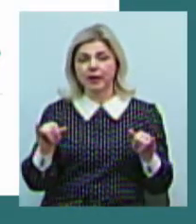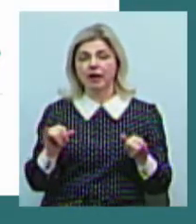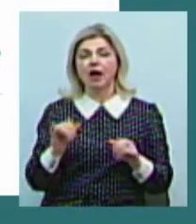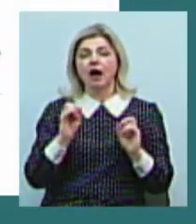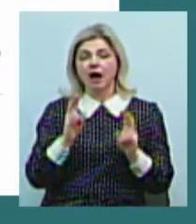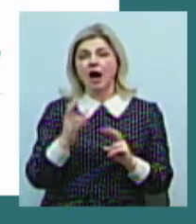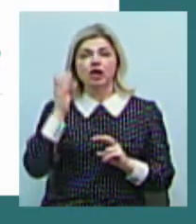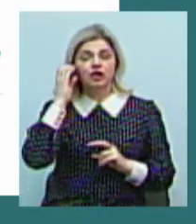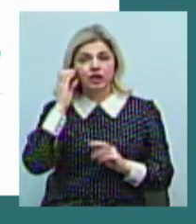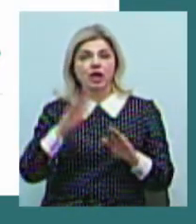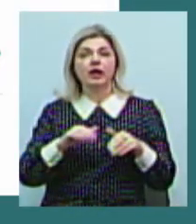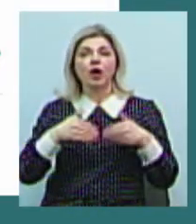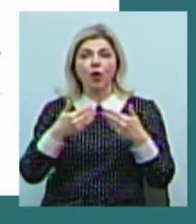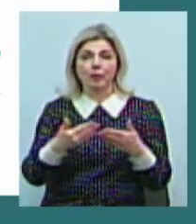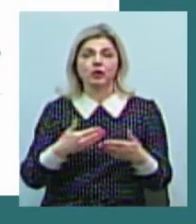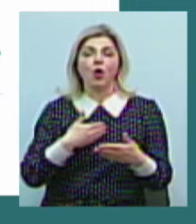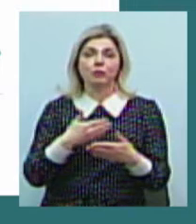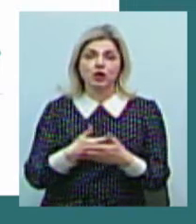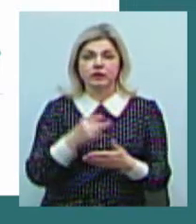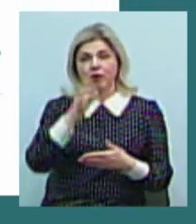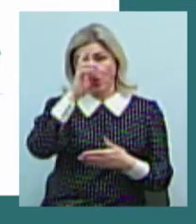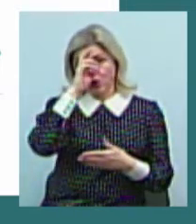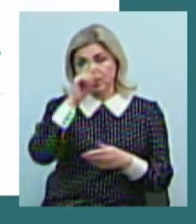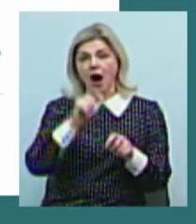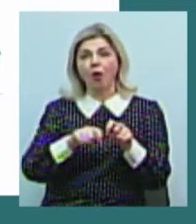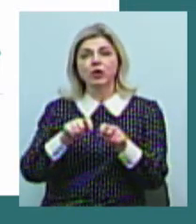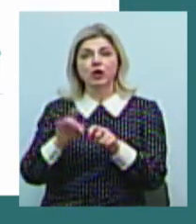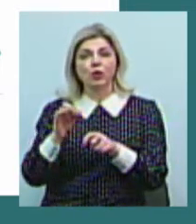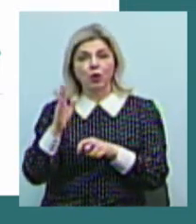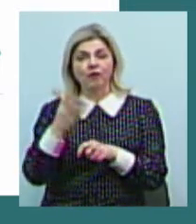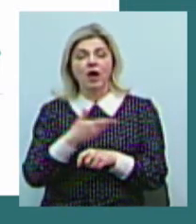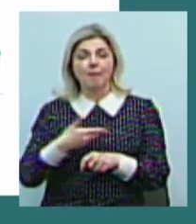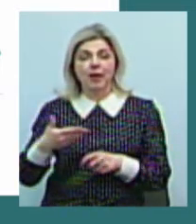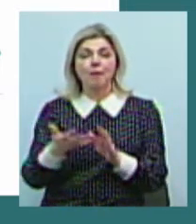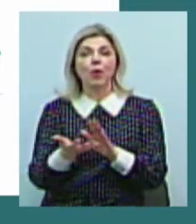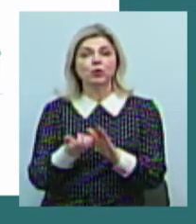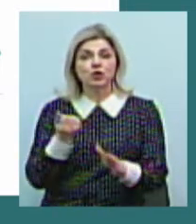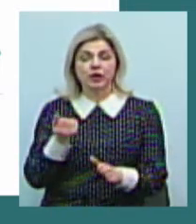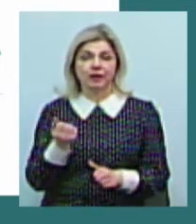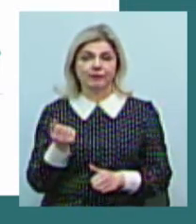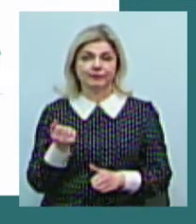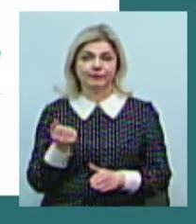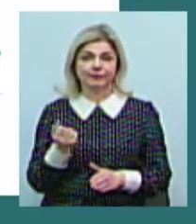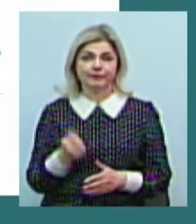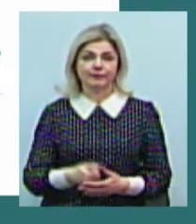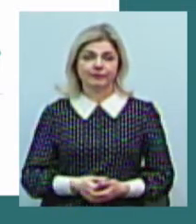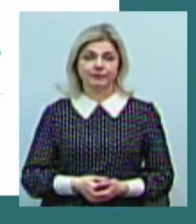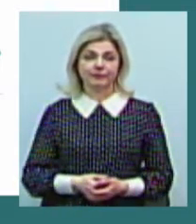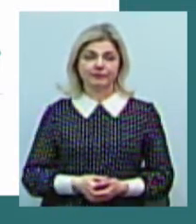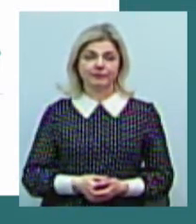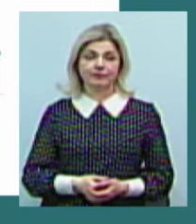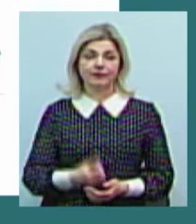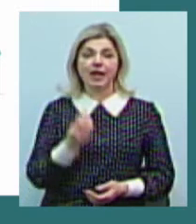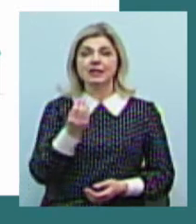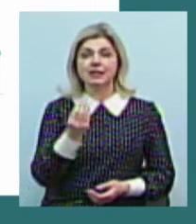слышать рекомендації общественних і государственних аудиторів. І ми отримали, що от ціна